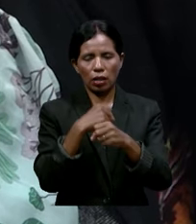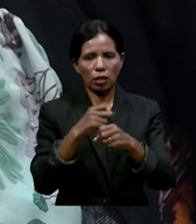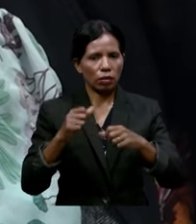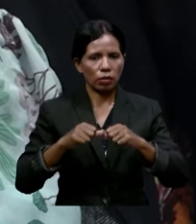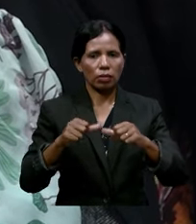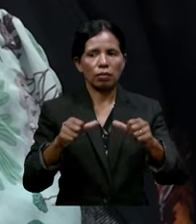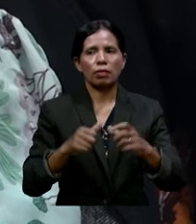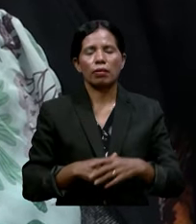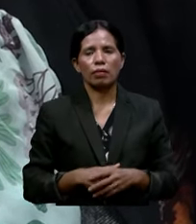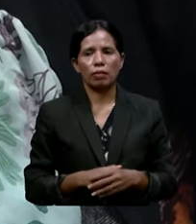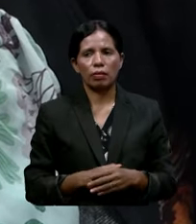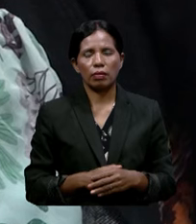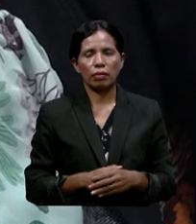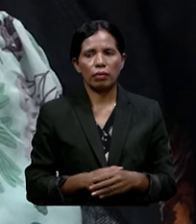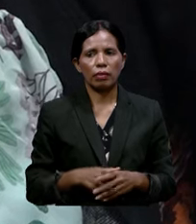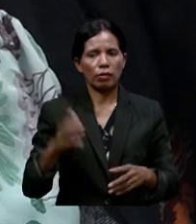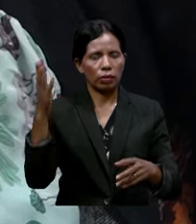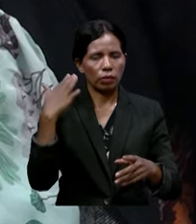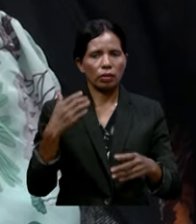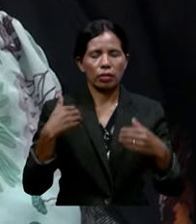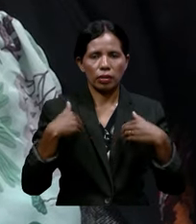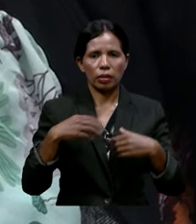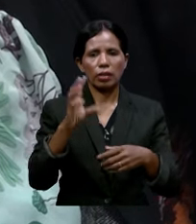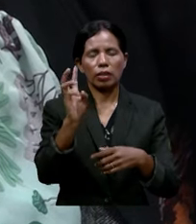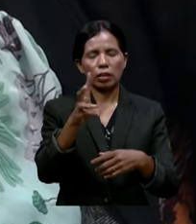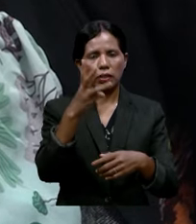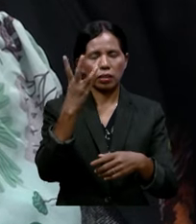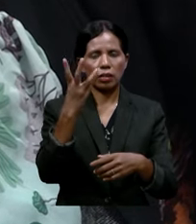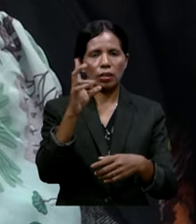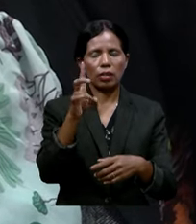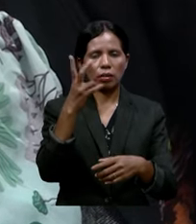nih, ya nih lah antis bahkan nih sih mesti mau 17,000